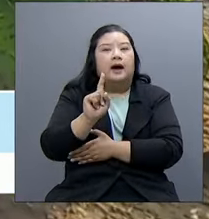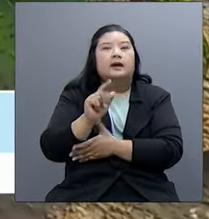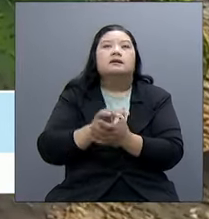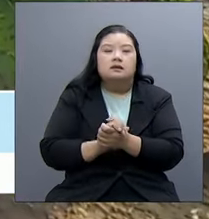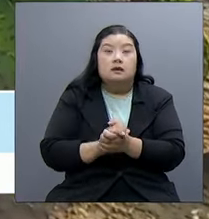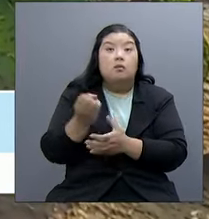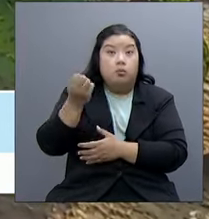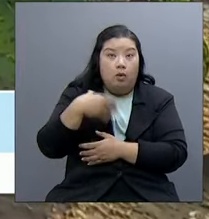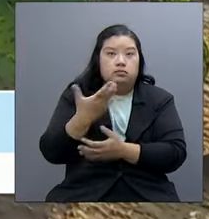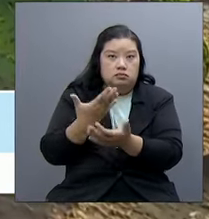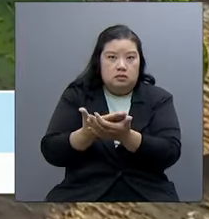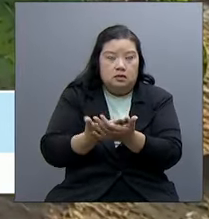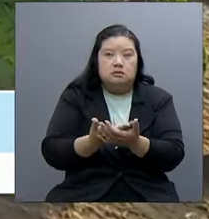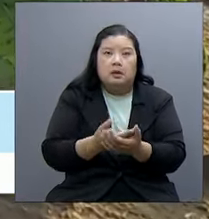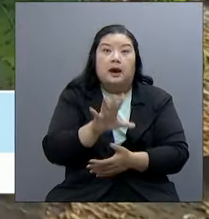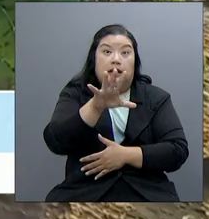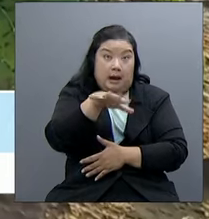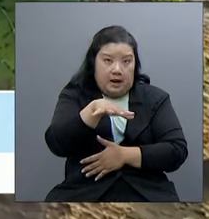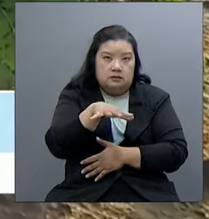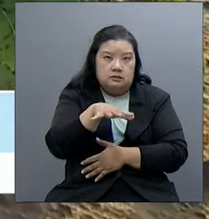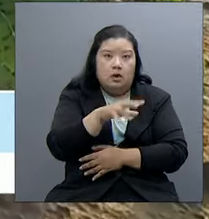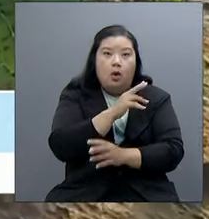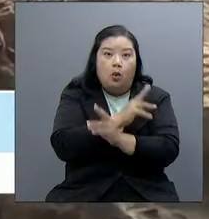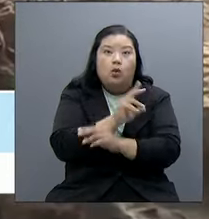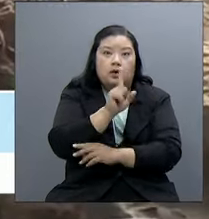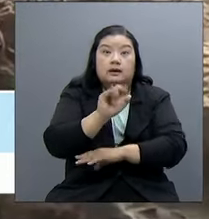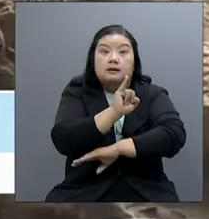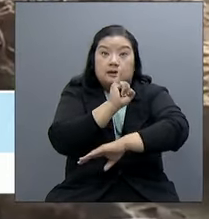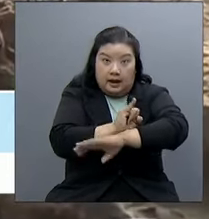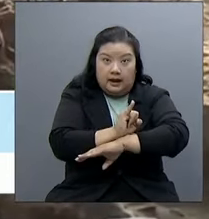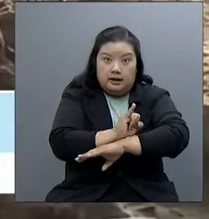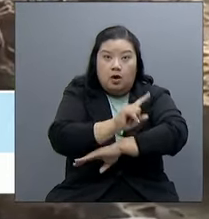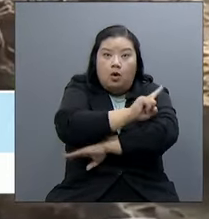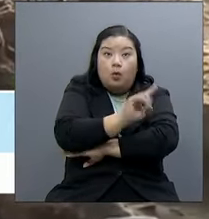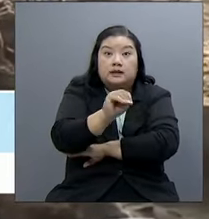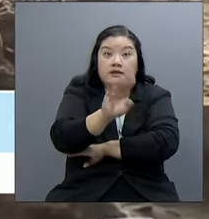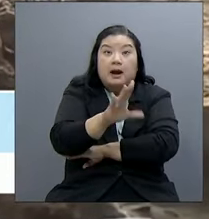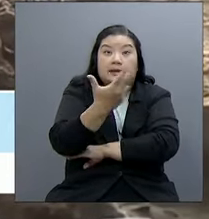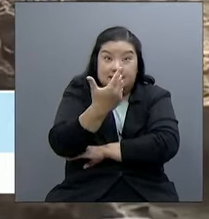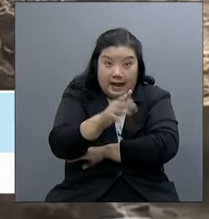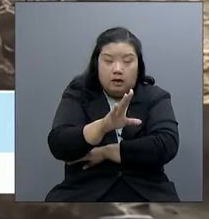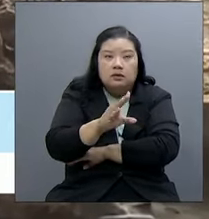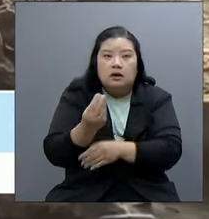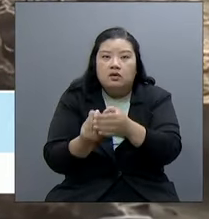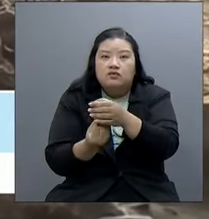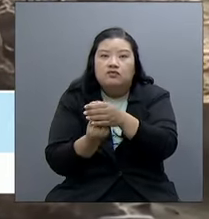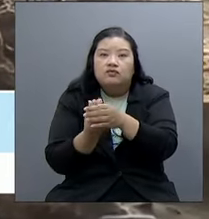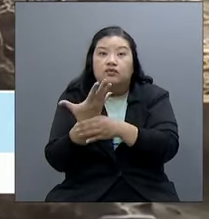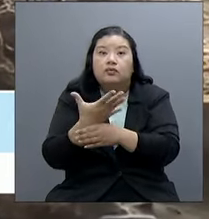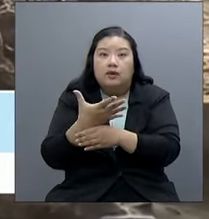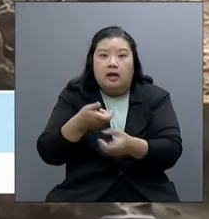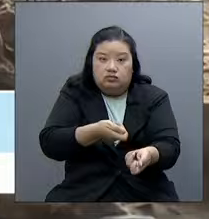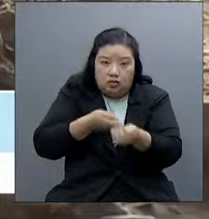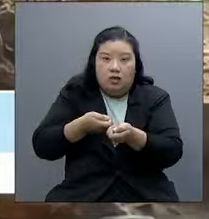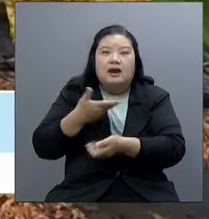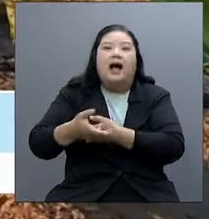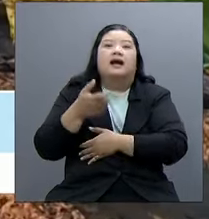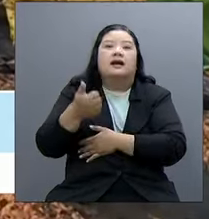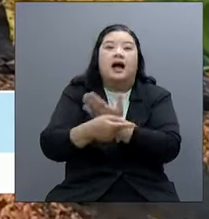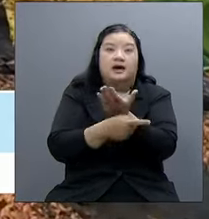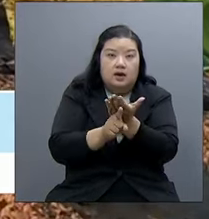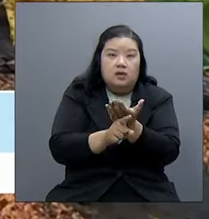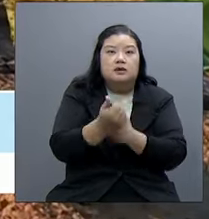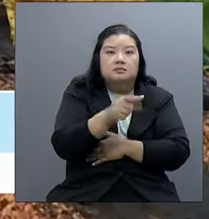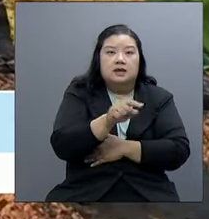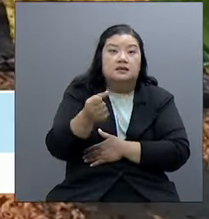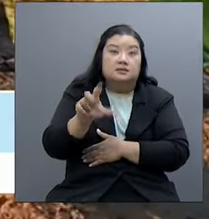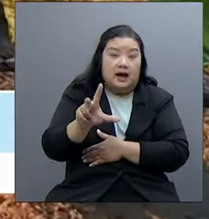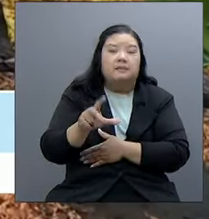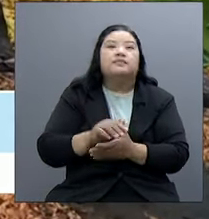can